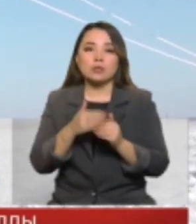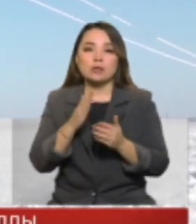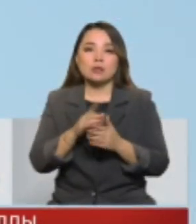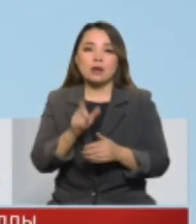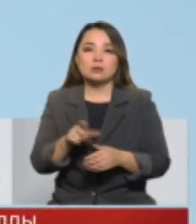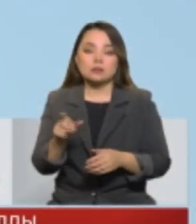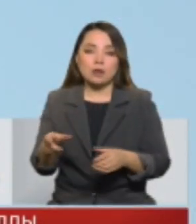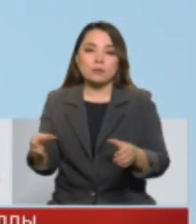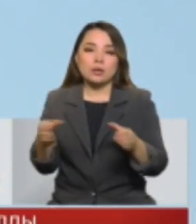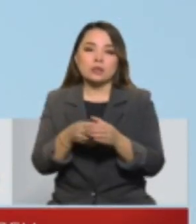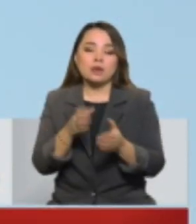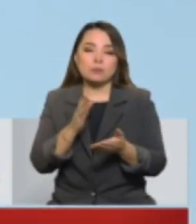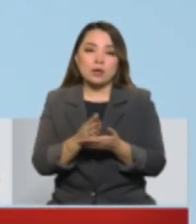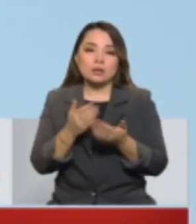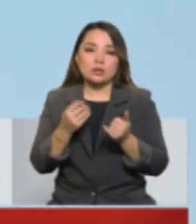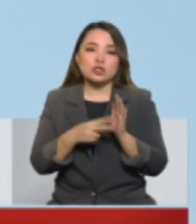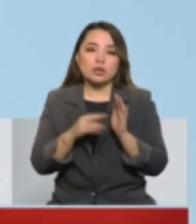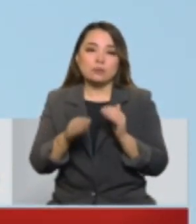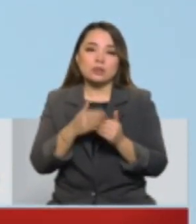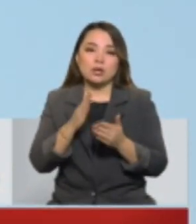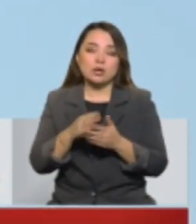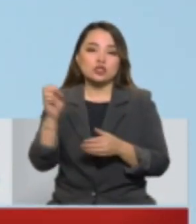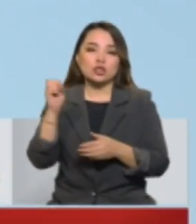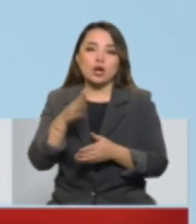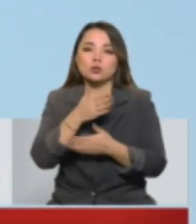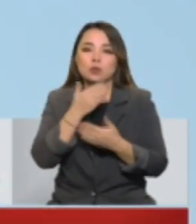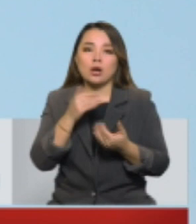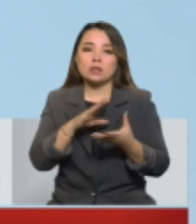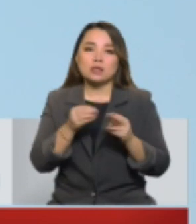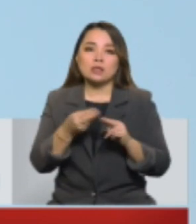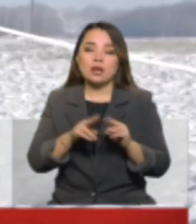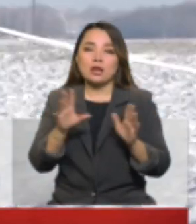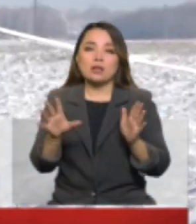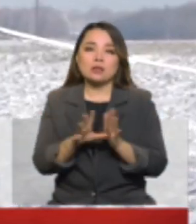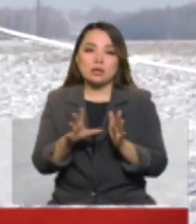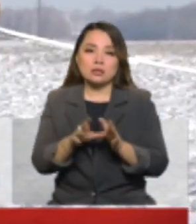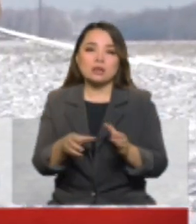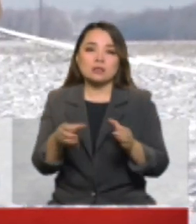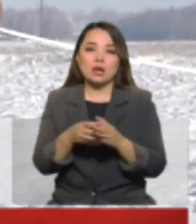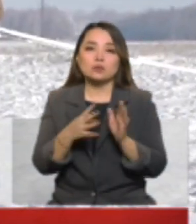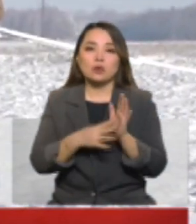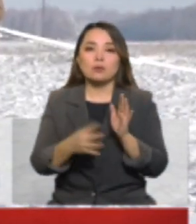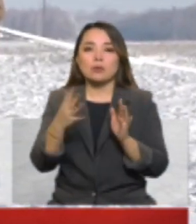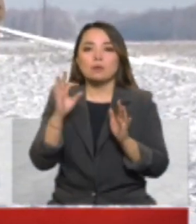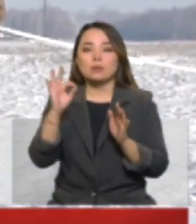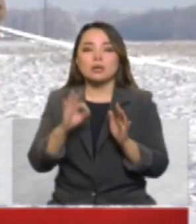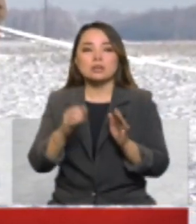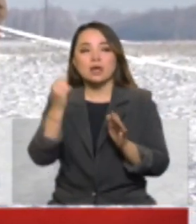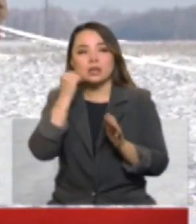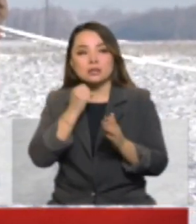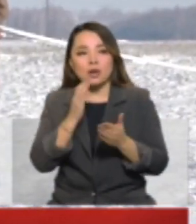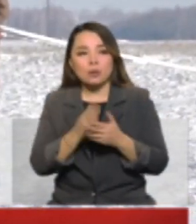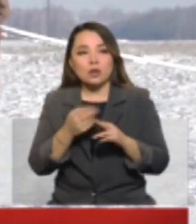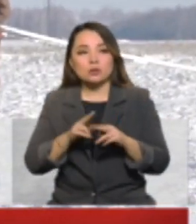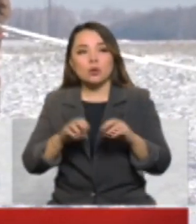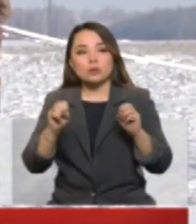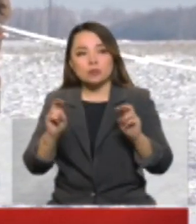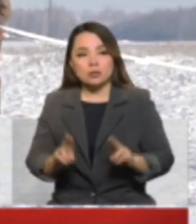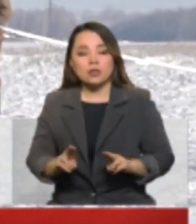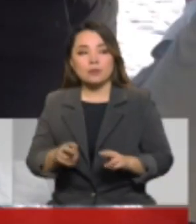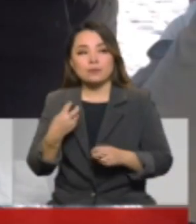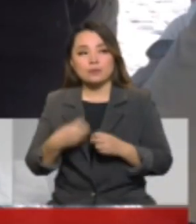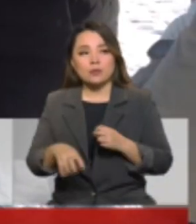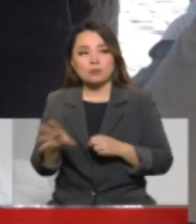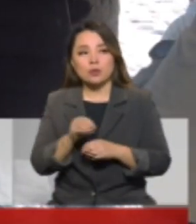астам абонент бар, қазір 7 мыңында жарық жоқ. Жалпы аймақта электр желілерінің 95% тозған. Мамандардың сөзінше,